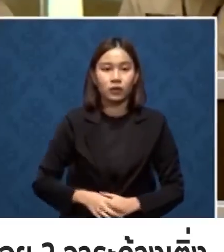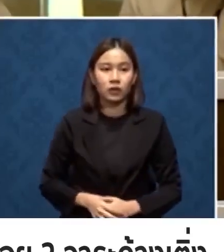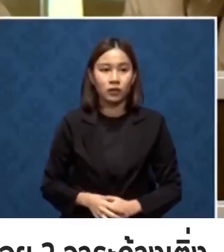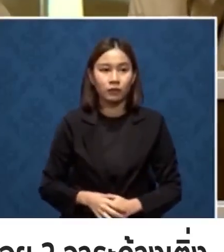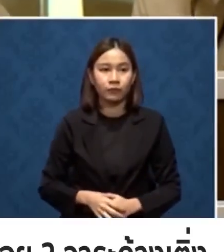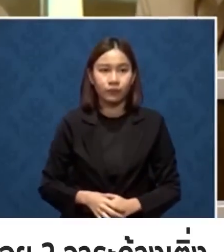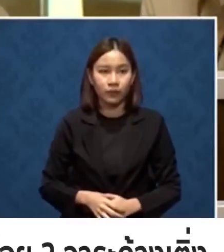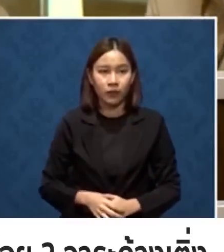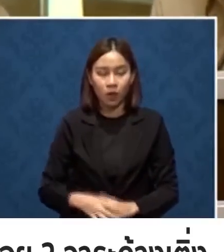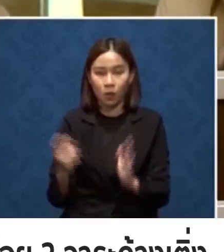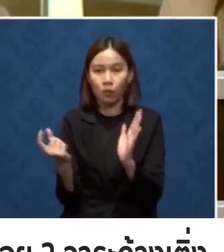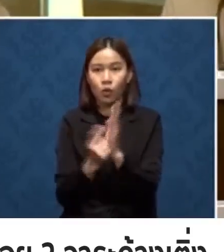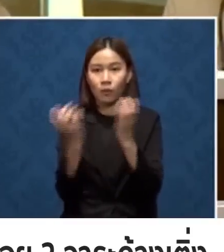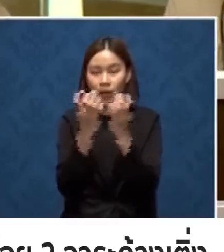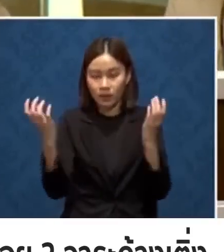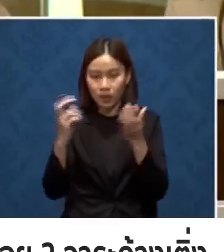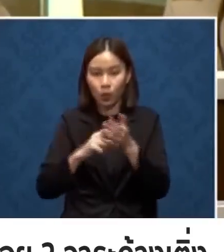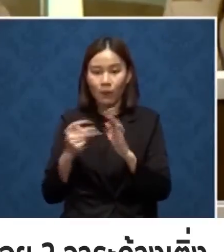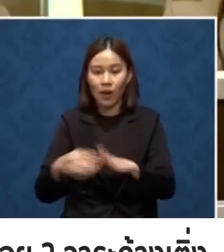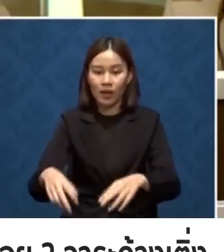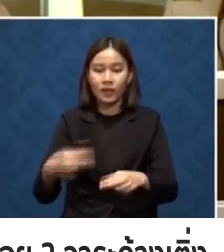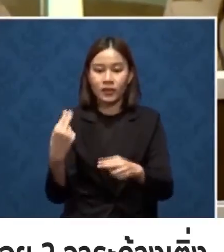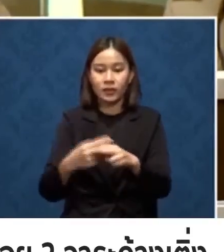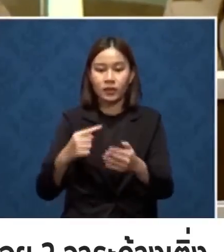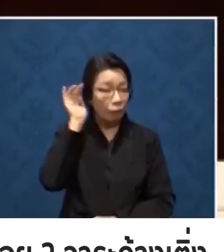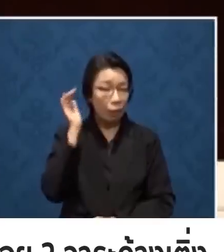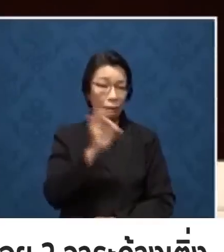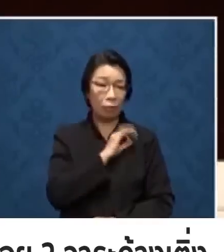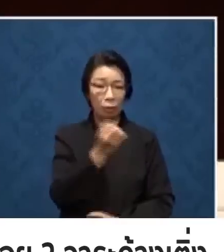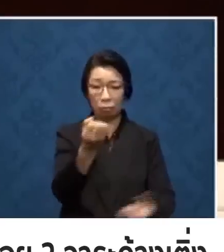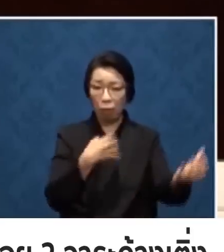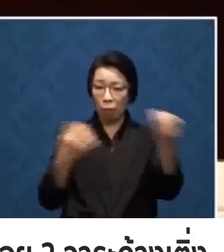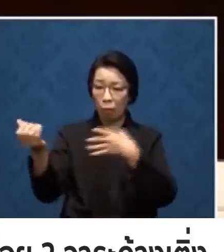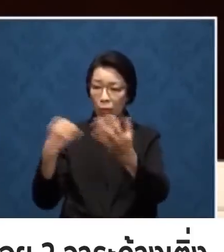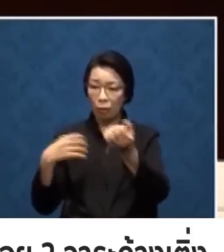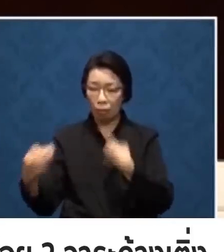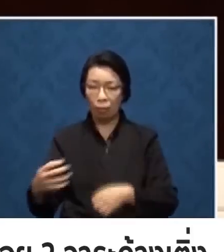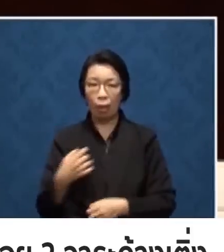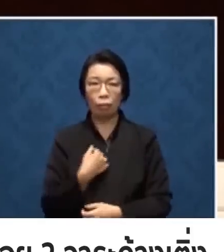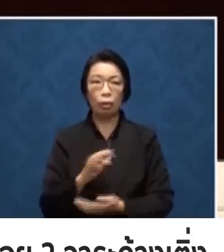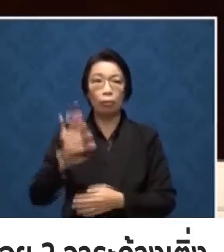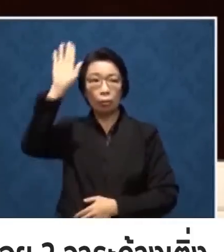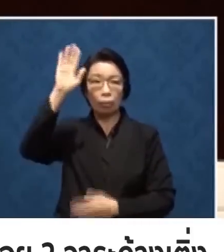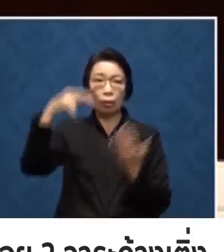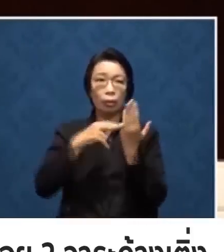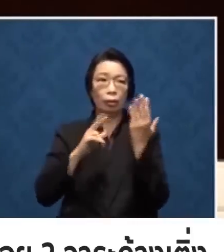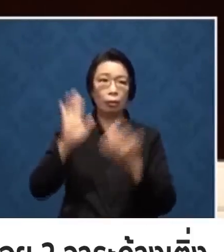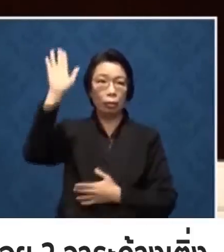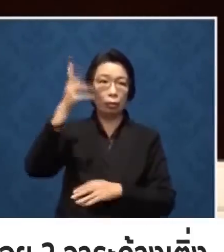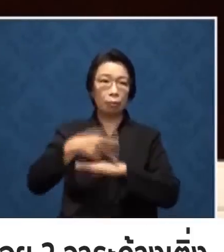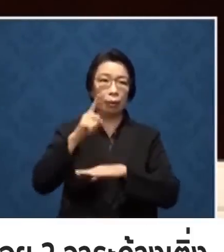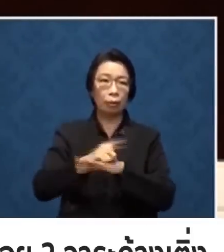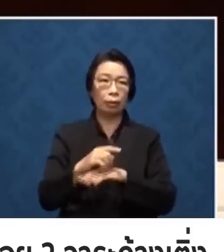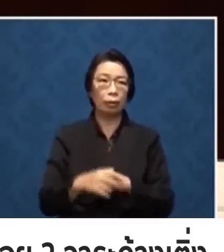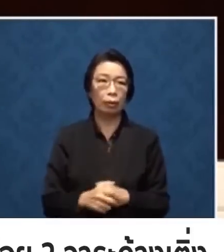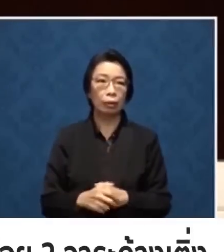ในบทบัญญัติรัฐธรรมนูญสามารถเสนอซ้ำได้ไหมได้ครับท่านประธาน พยักกับที่22ครับขอเลื่อนการประชุมรัฐสภาในวัน